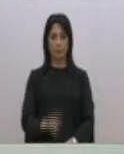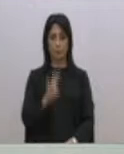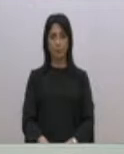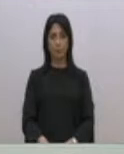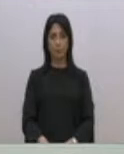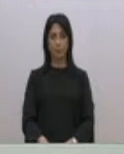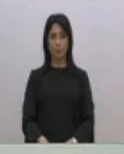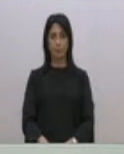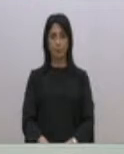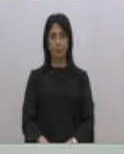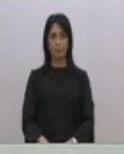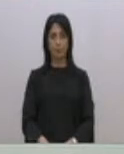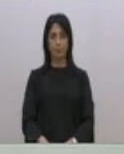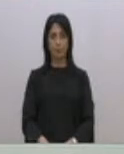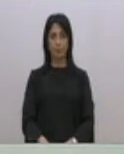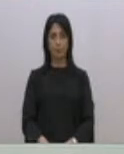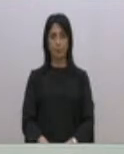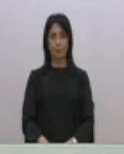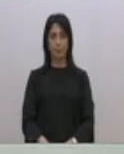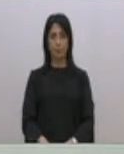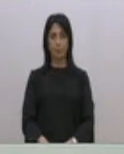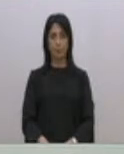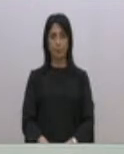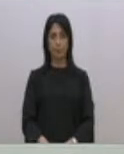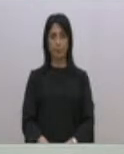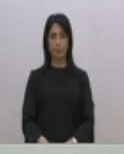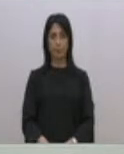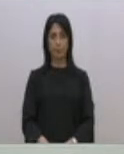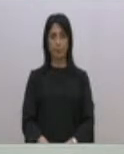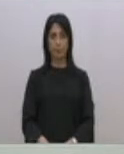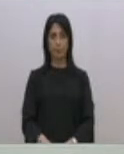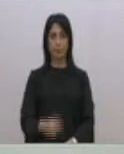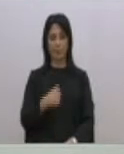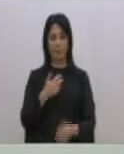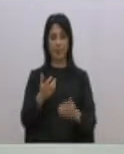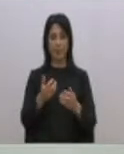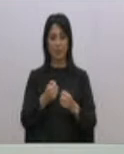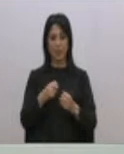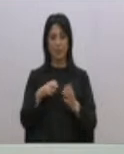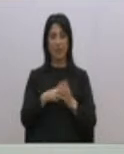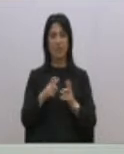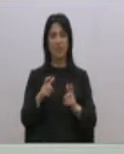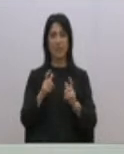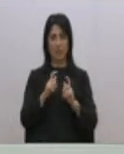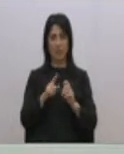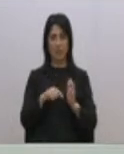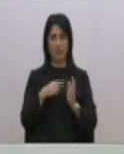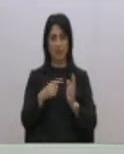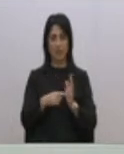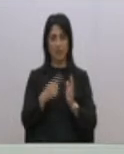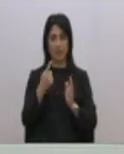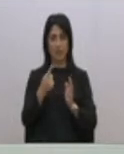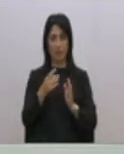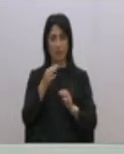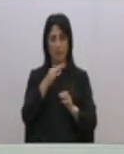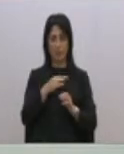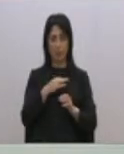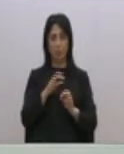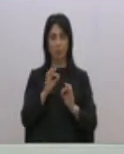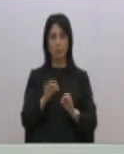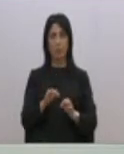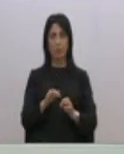ნაკაიძე. ხო, მე მივიღე თქვენი წერილი ერთ კითხვა პასუხი